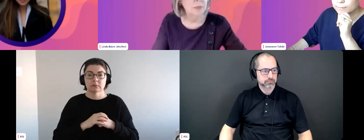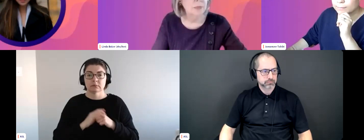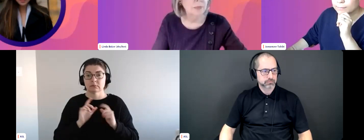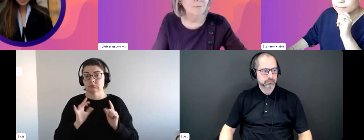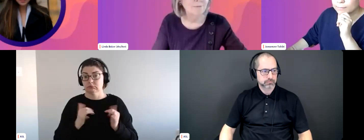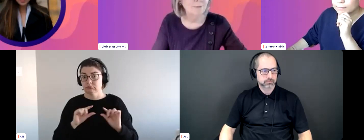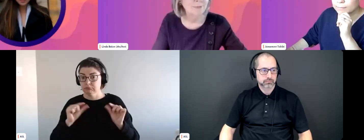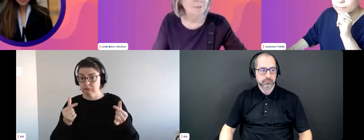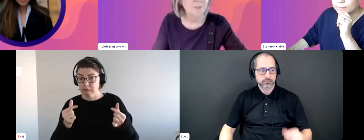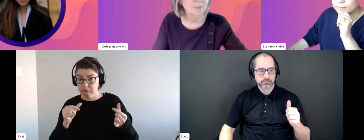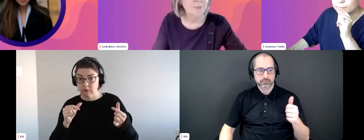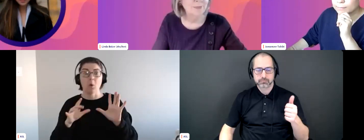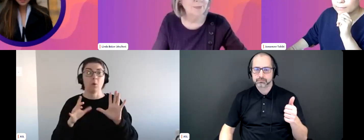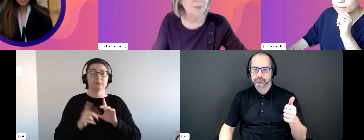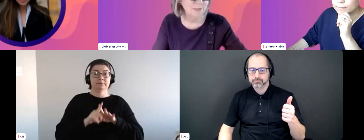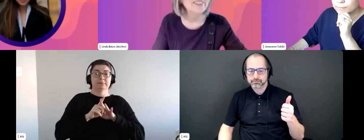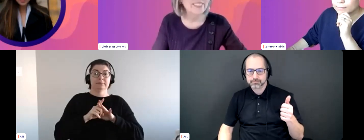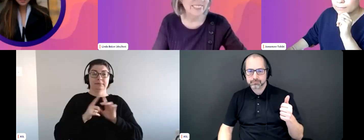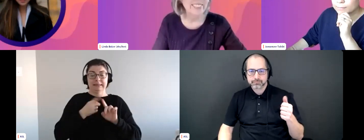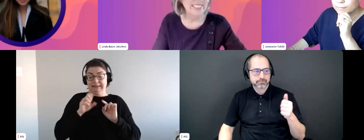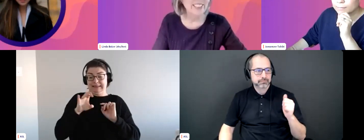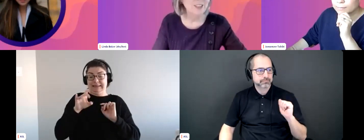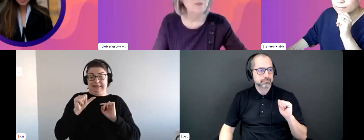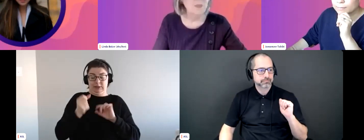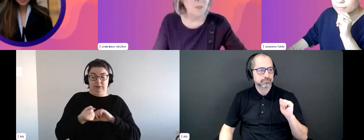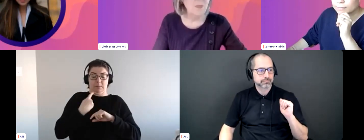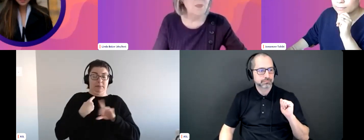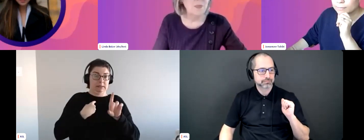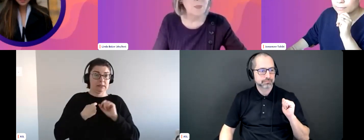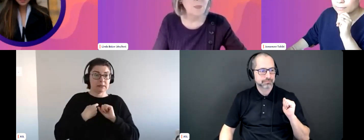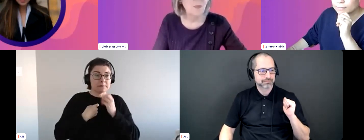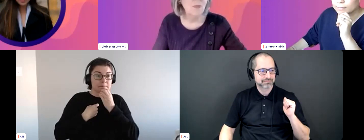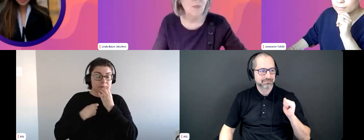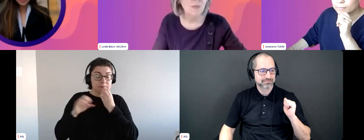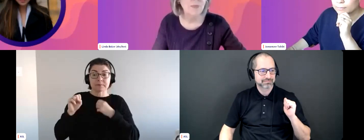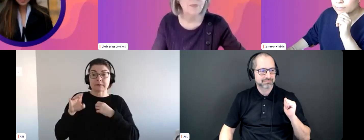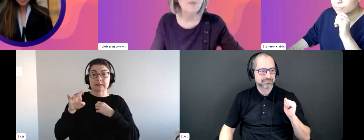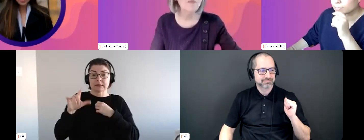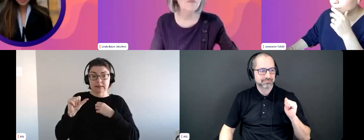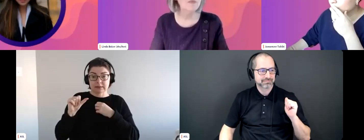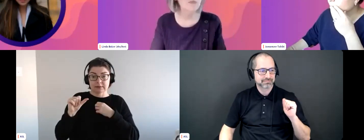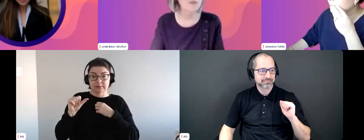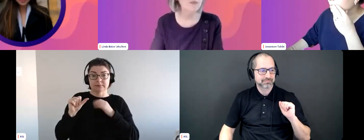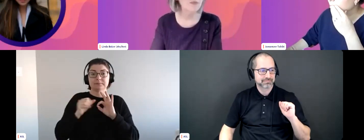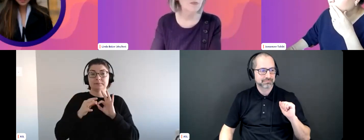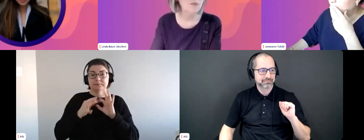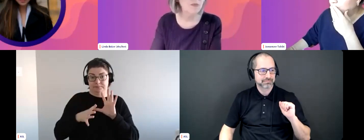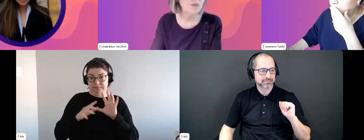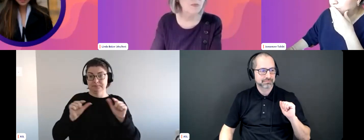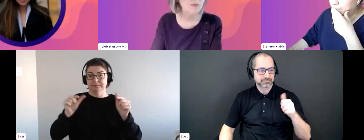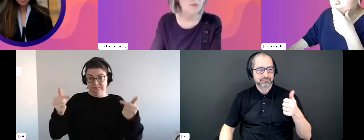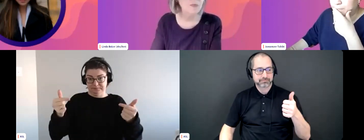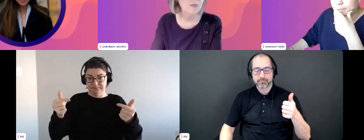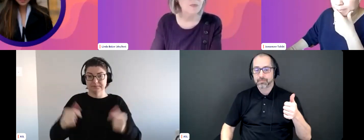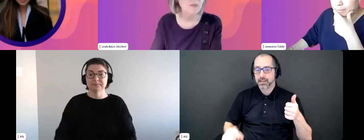et je sais maintenant la parole oh désolé j'ai une réponse de Céline elle dit qu'elle